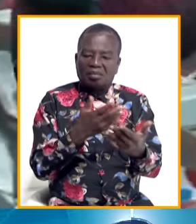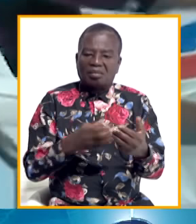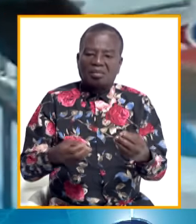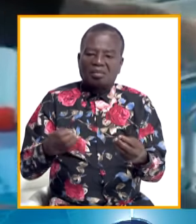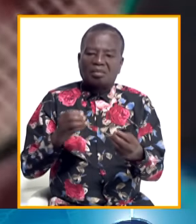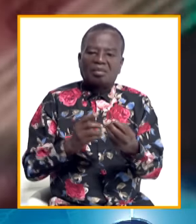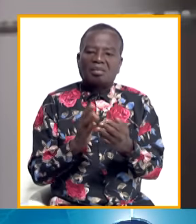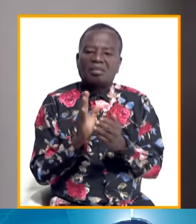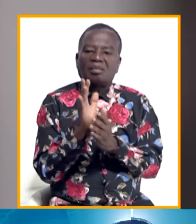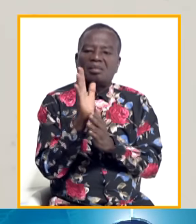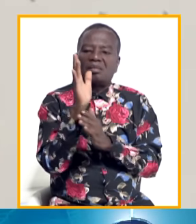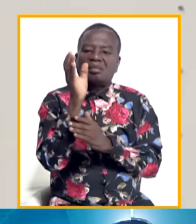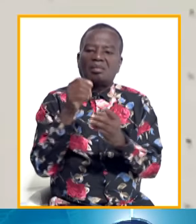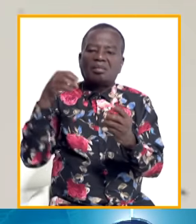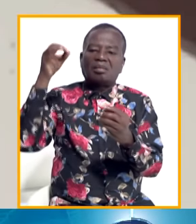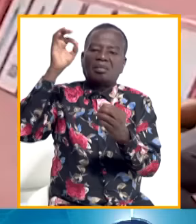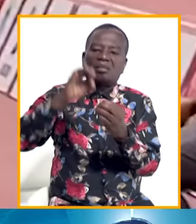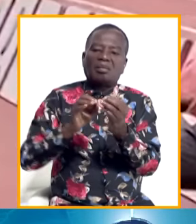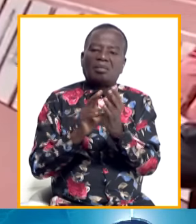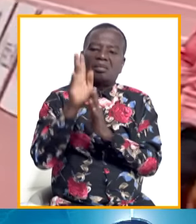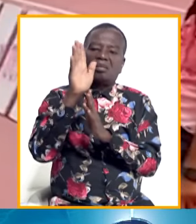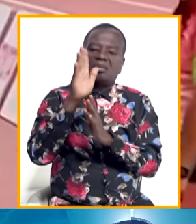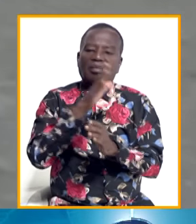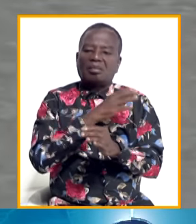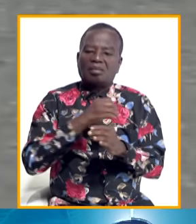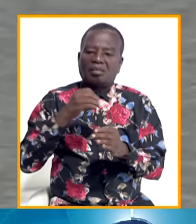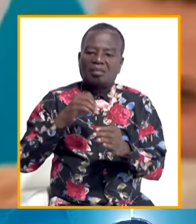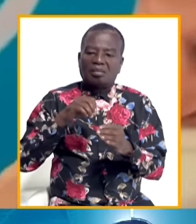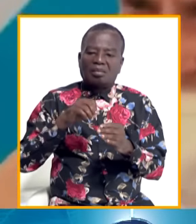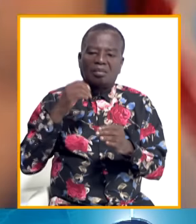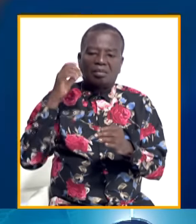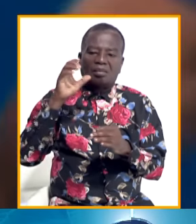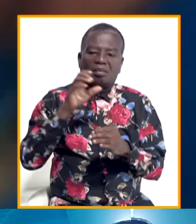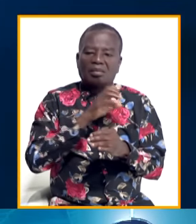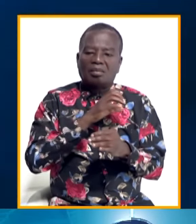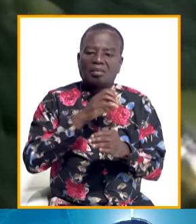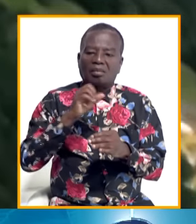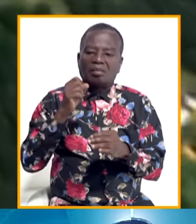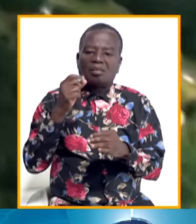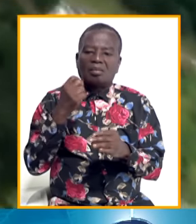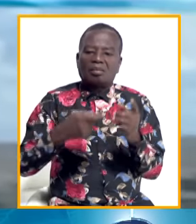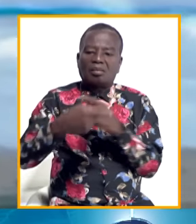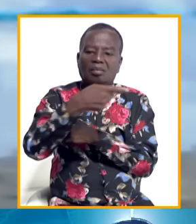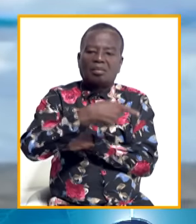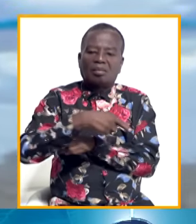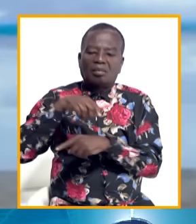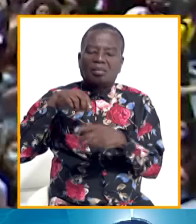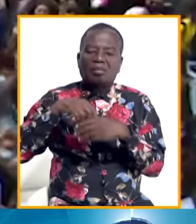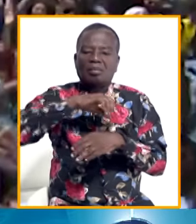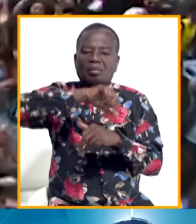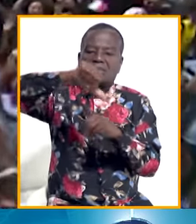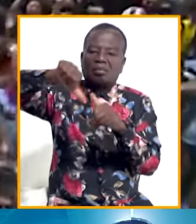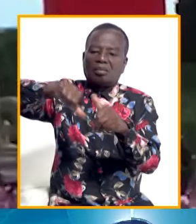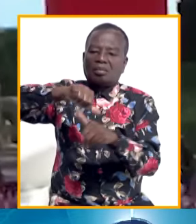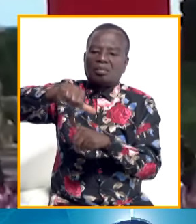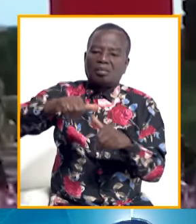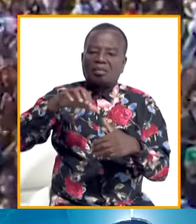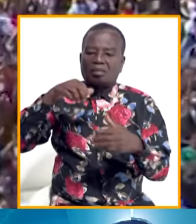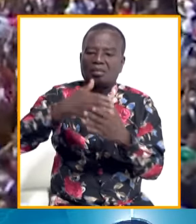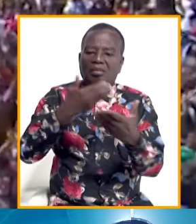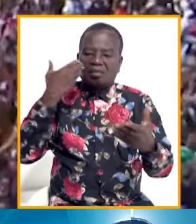allumée mardi 16 avril dernier sur le site Olympie en Grèce. Elle va faire en 11 jours le tour de la Grèce